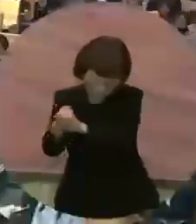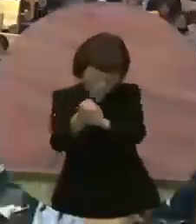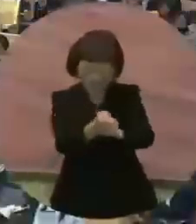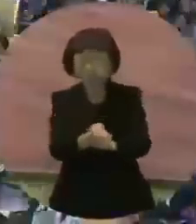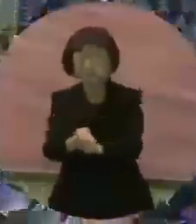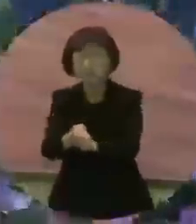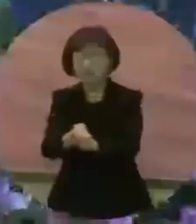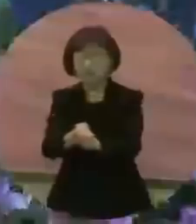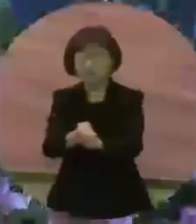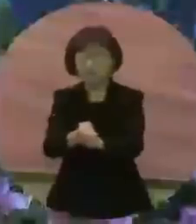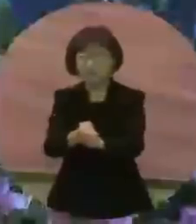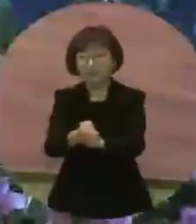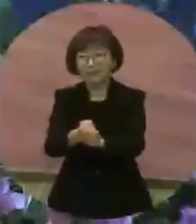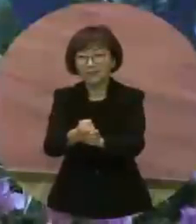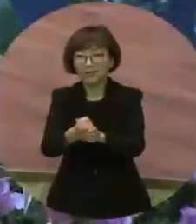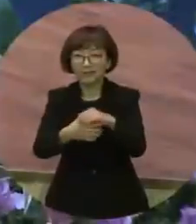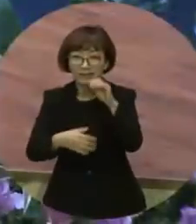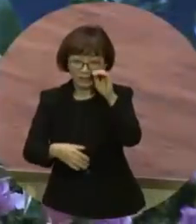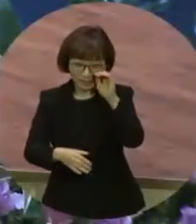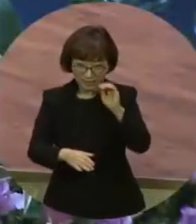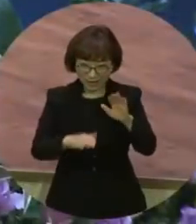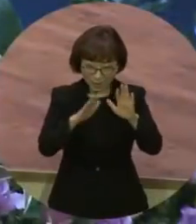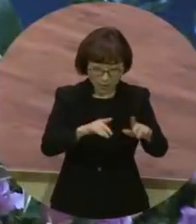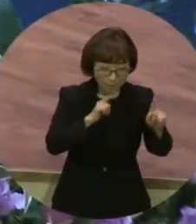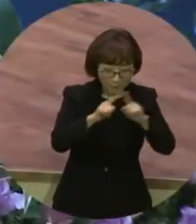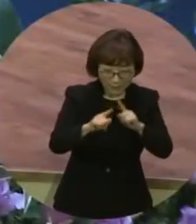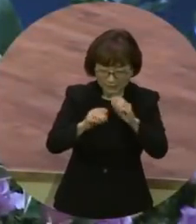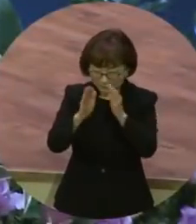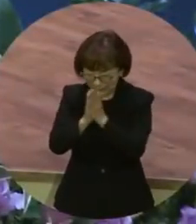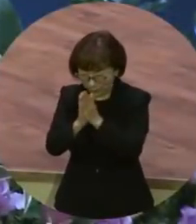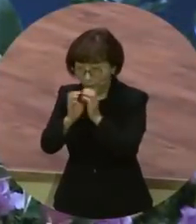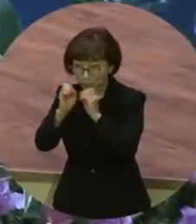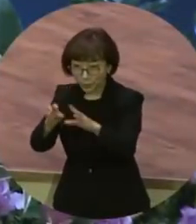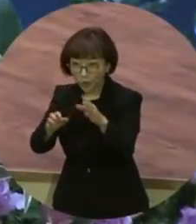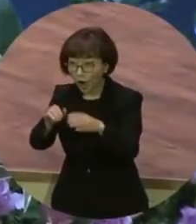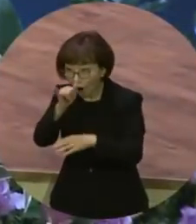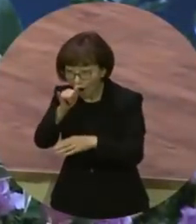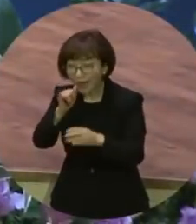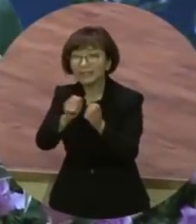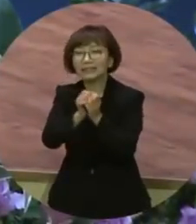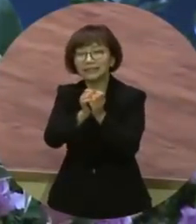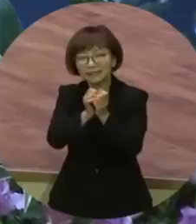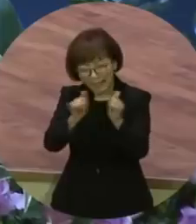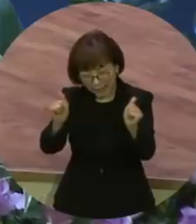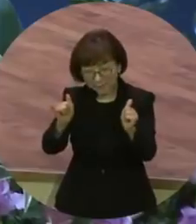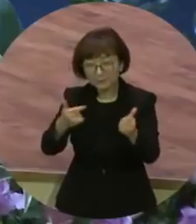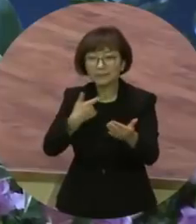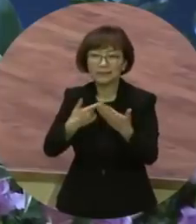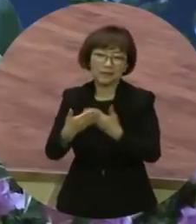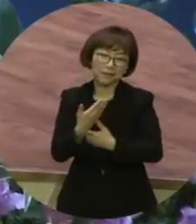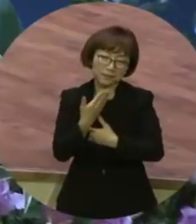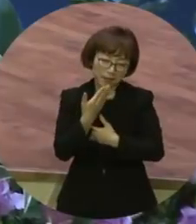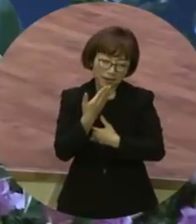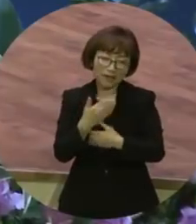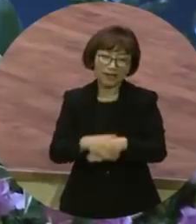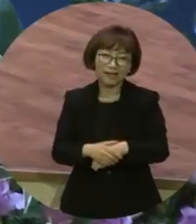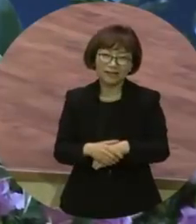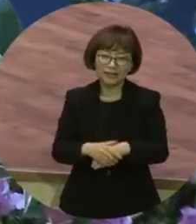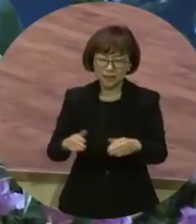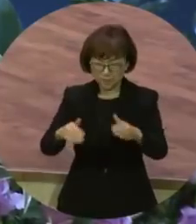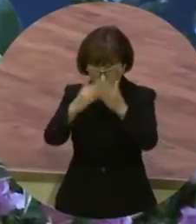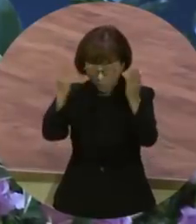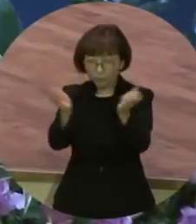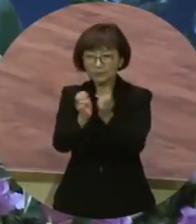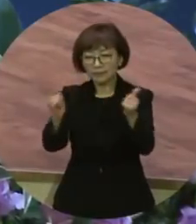삼오늘을 누리는 자만이 체험할 수 있는 맛볼 수 있는 응답이에요. 바울은